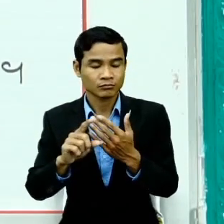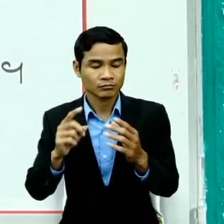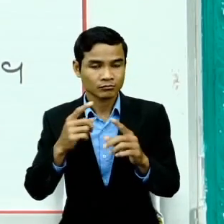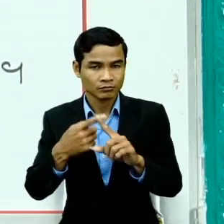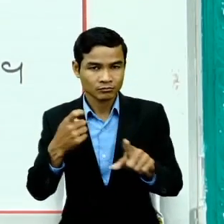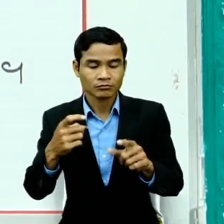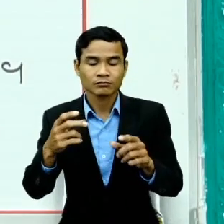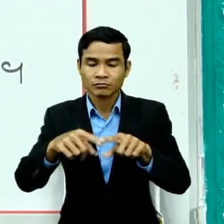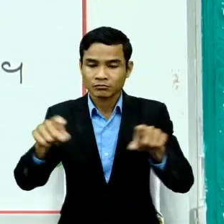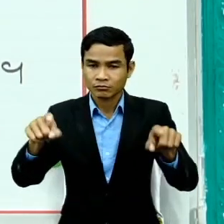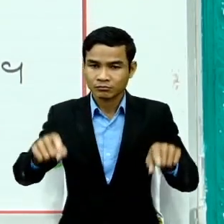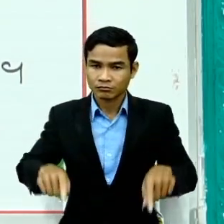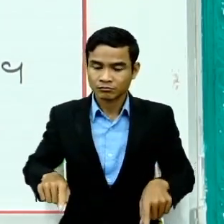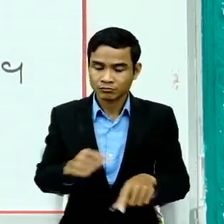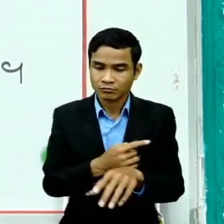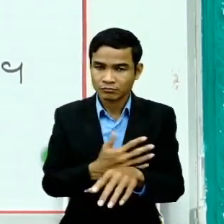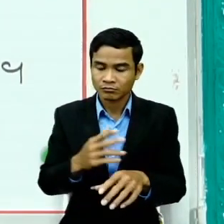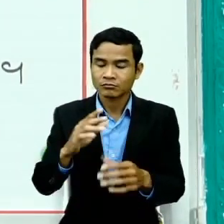mặc cả